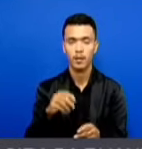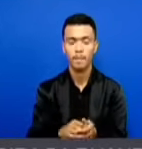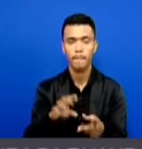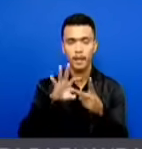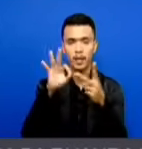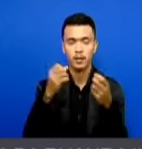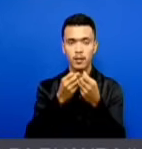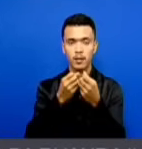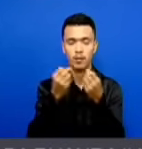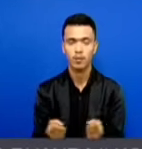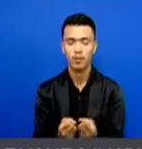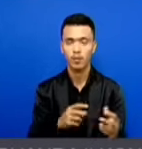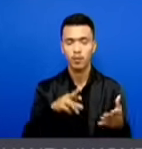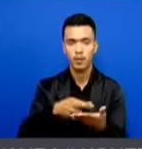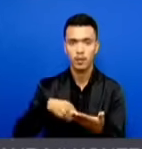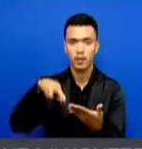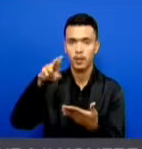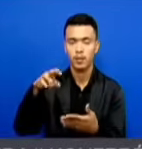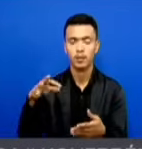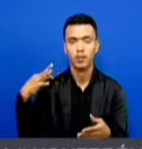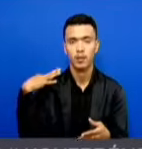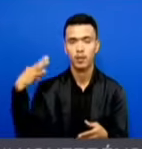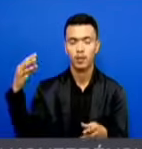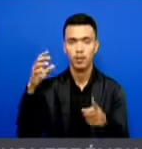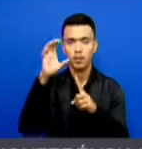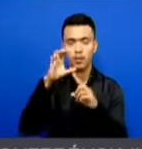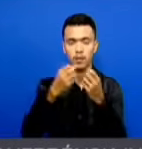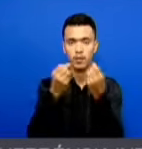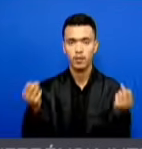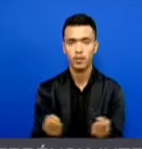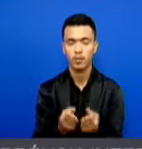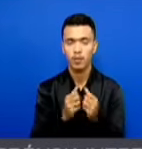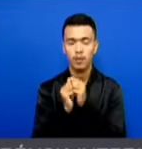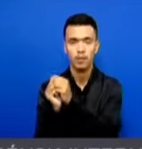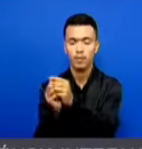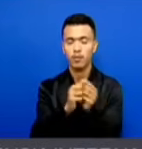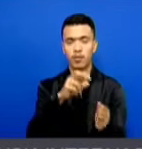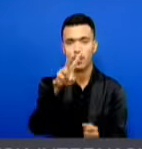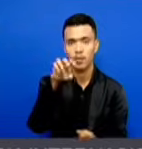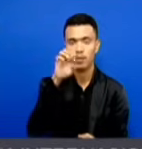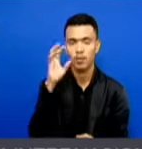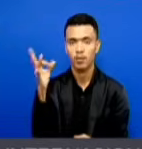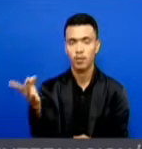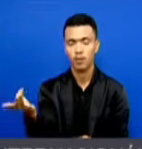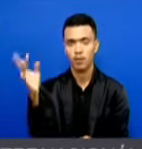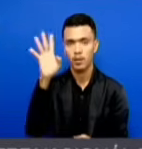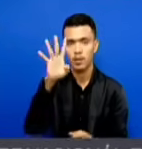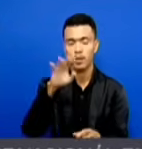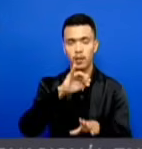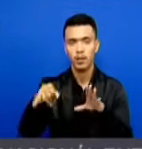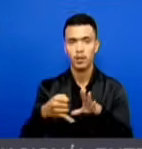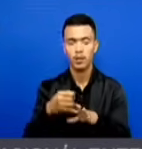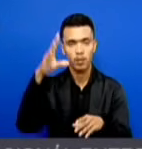suku ia munisipiu Ermera resista kandidatura sefi suku hamutuk atusrua guanululu resinghat